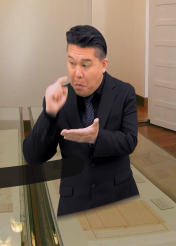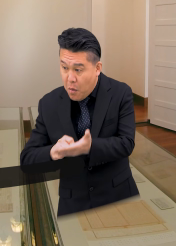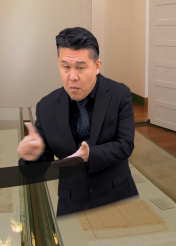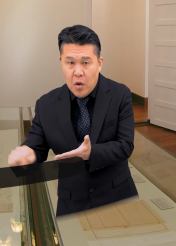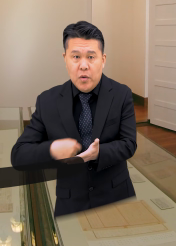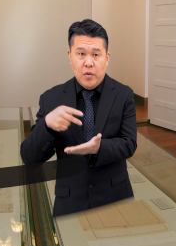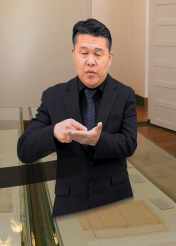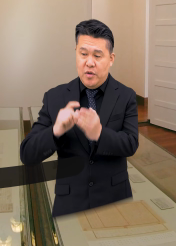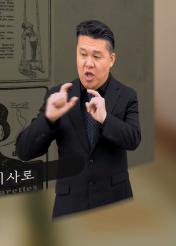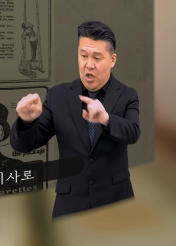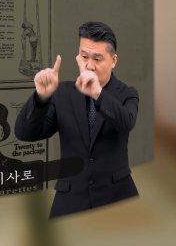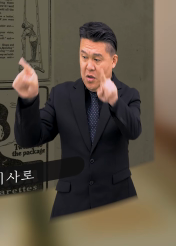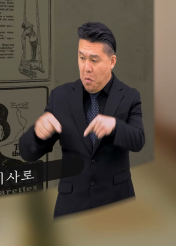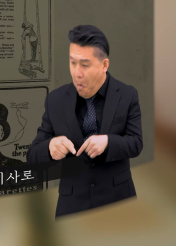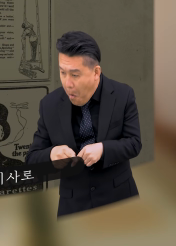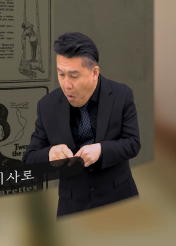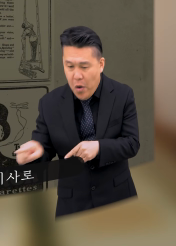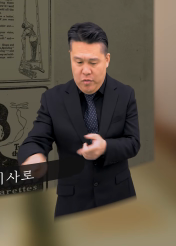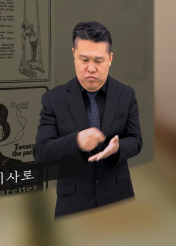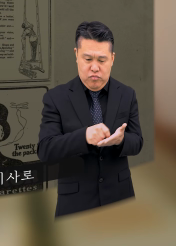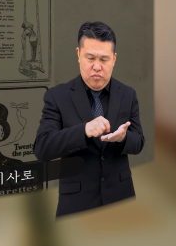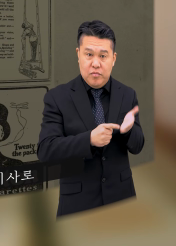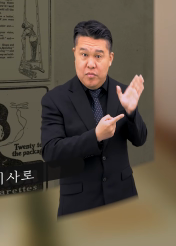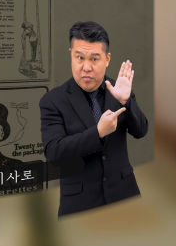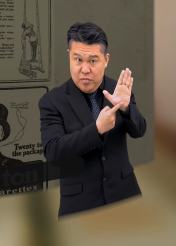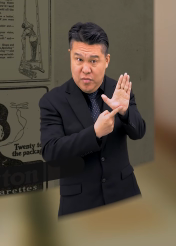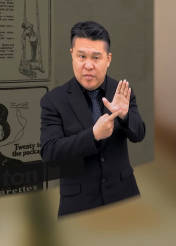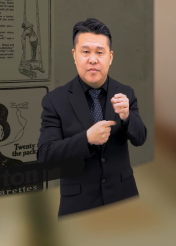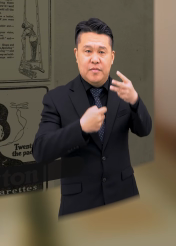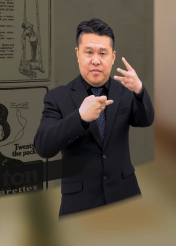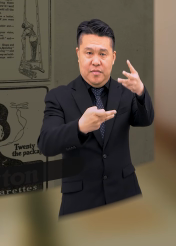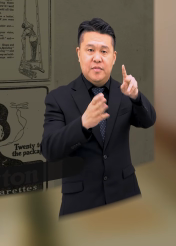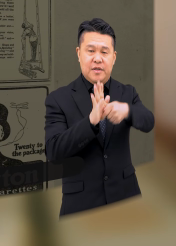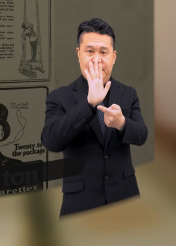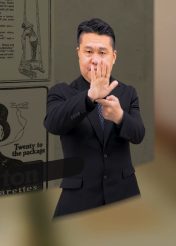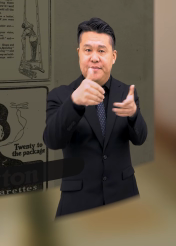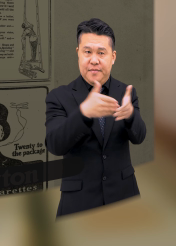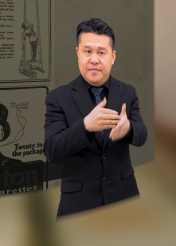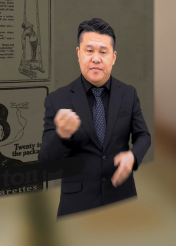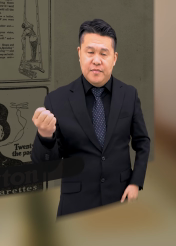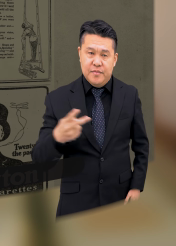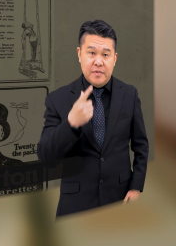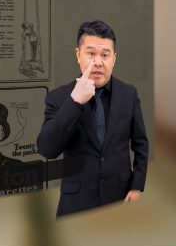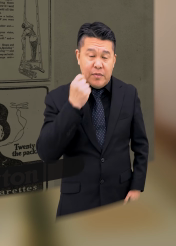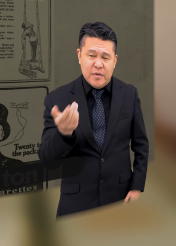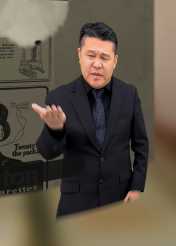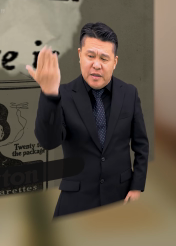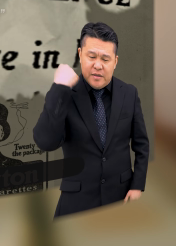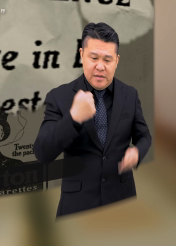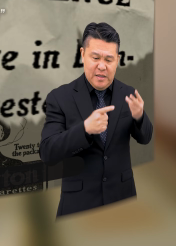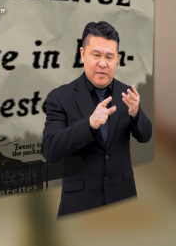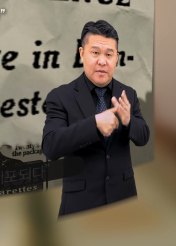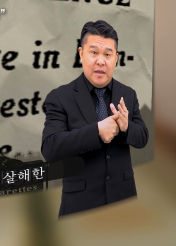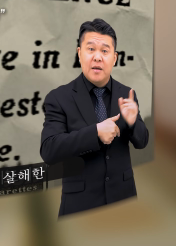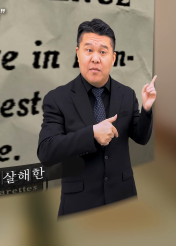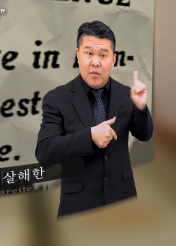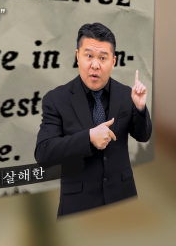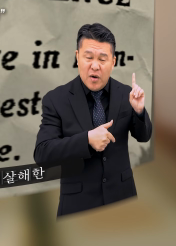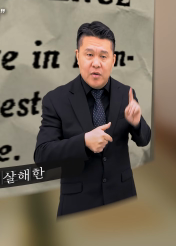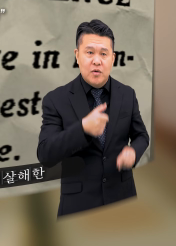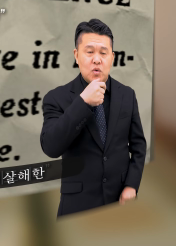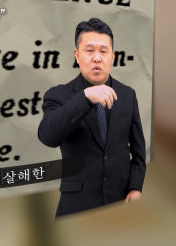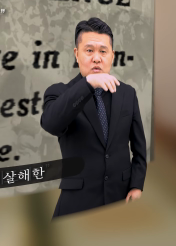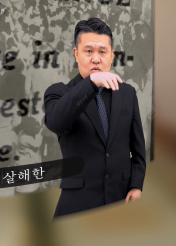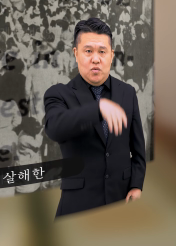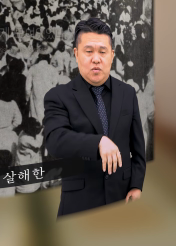이를 기사로 작성해 뉴욕타임즈 3월 13일자의 기사로 보도할 수 있었습니다. 또한 일제가 3.1운동 당시 수원